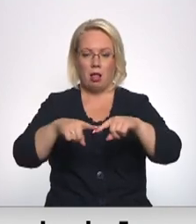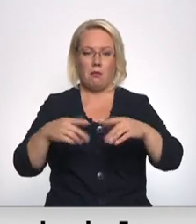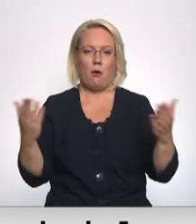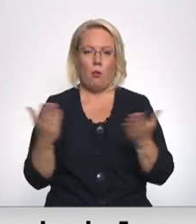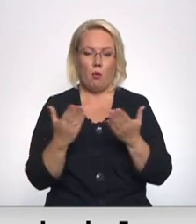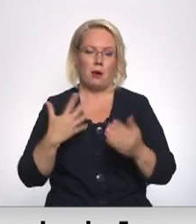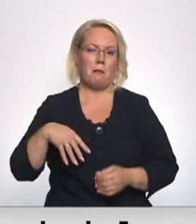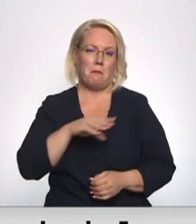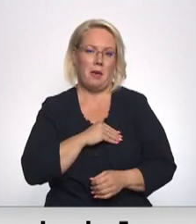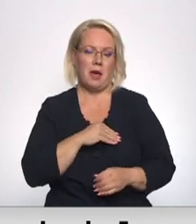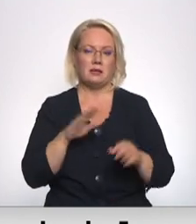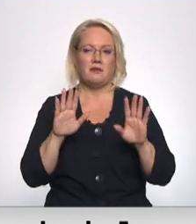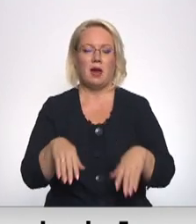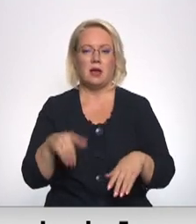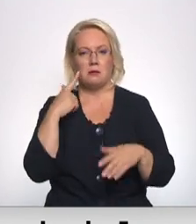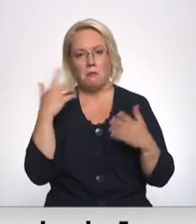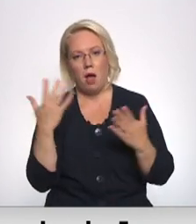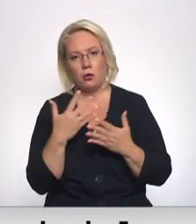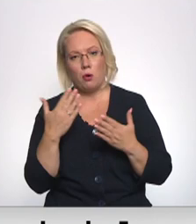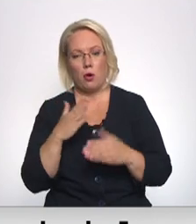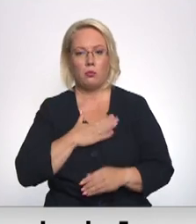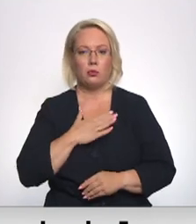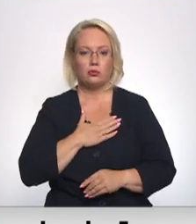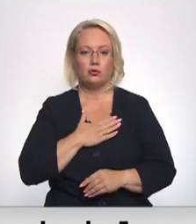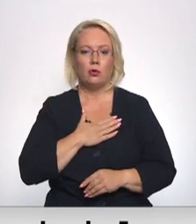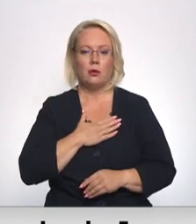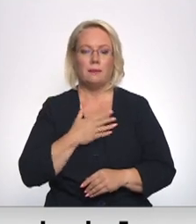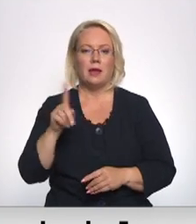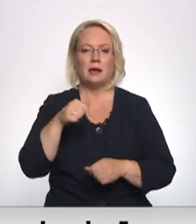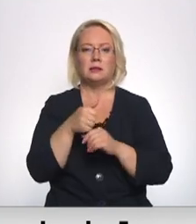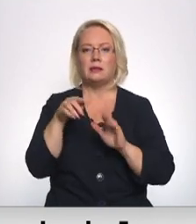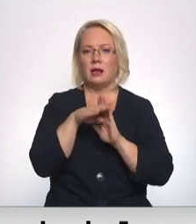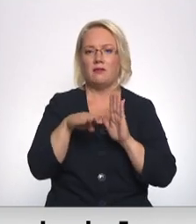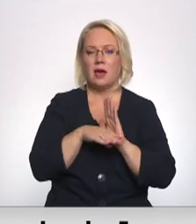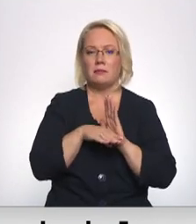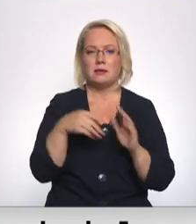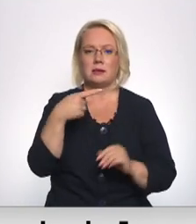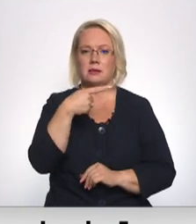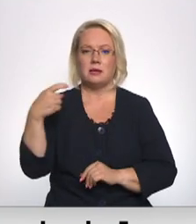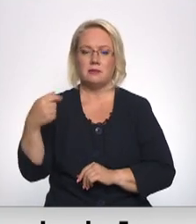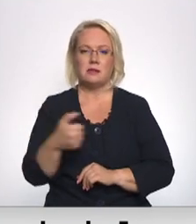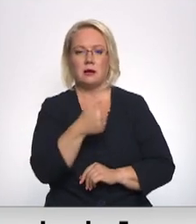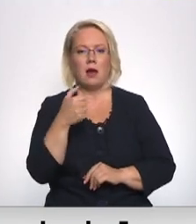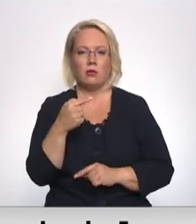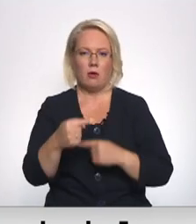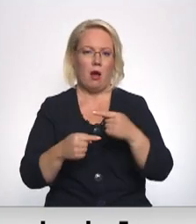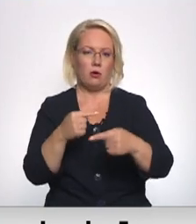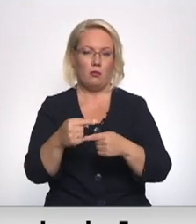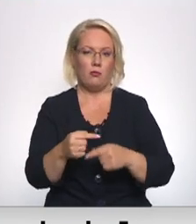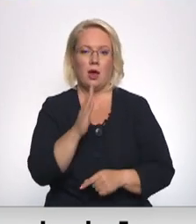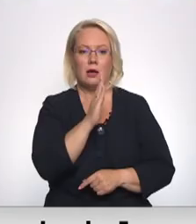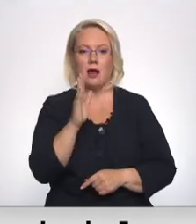telpa, kurā mēs varēsim pārdomāt mūsu satversmes 100 gadu gājumu.